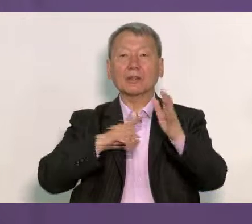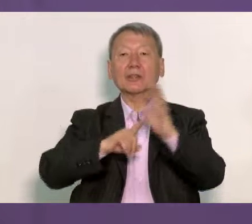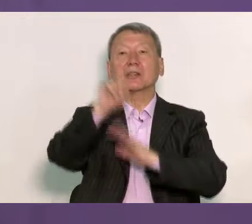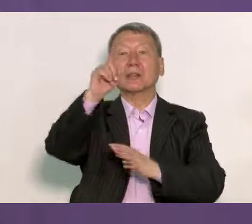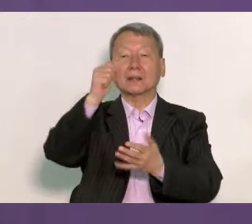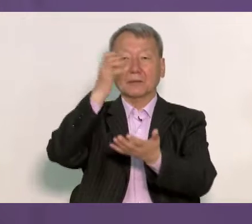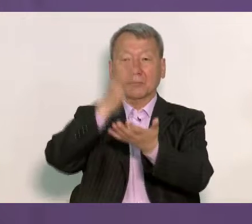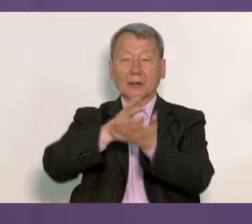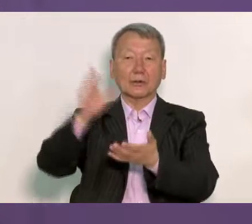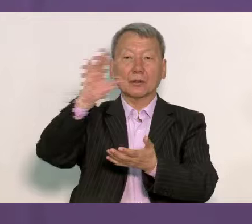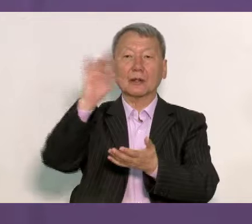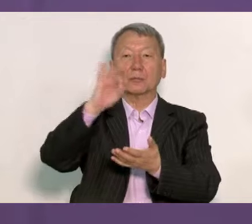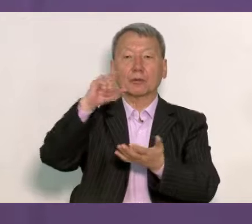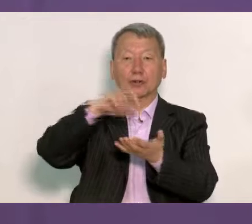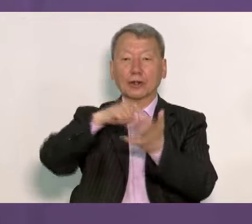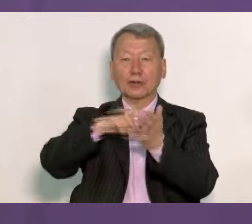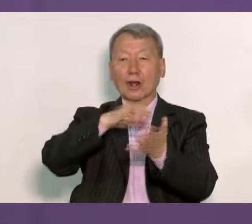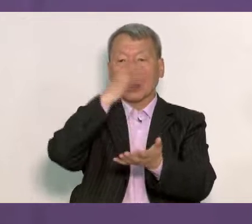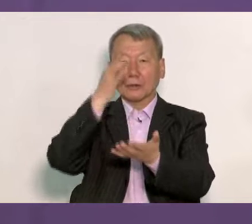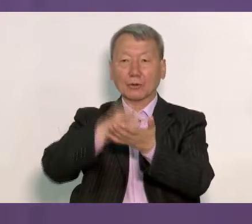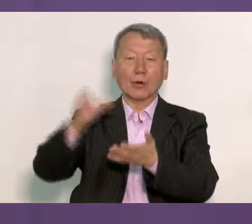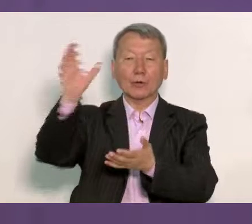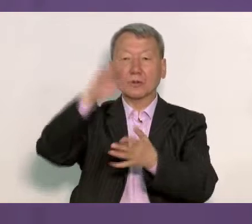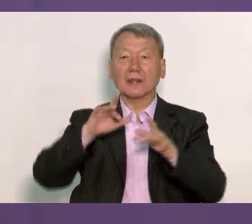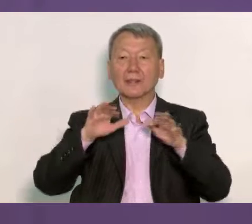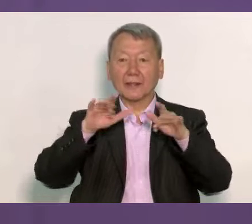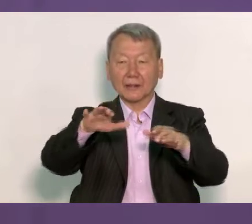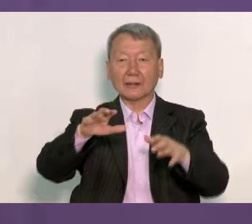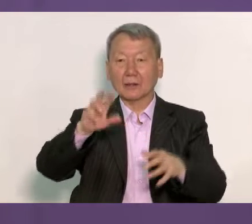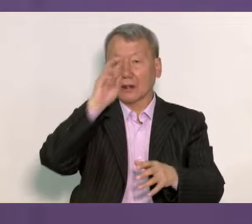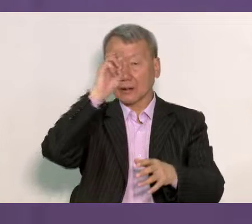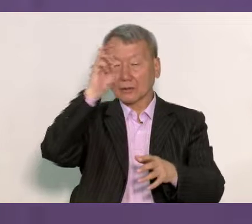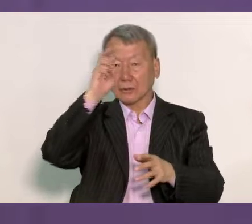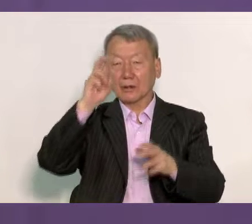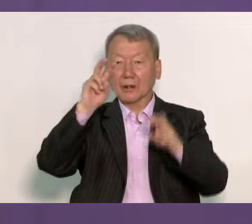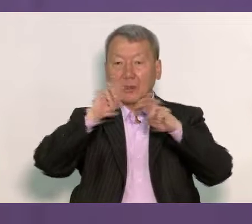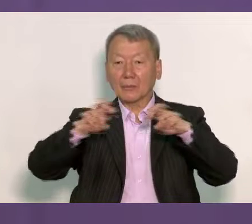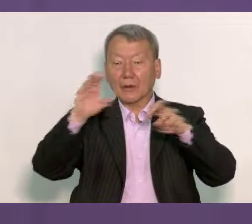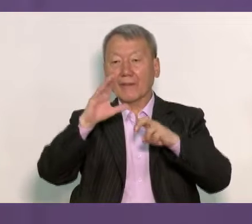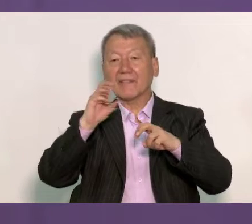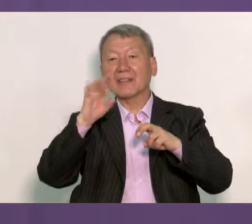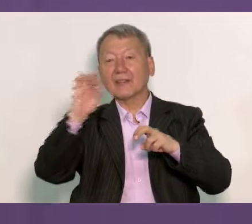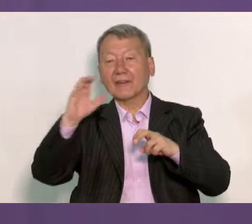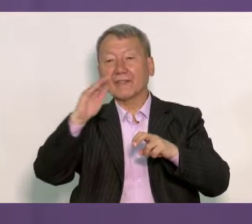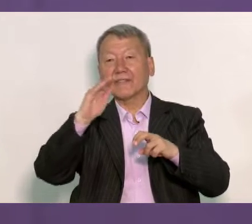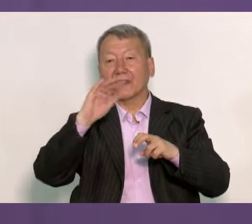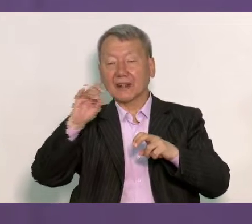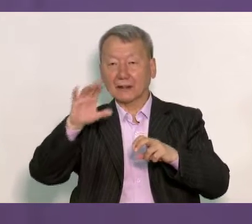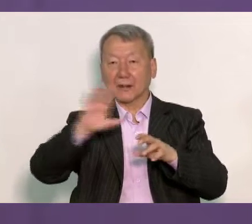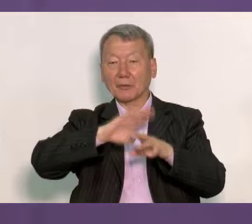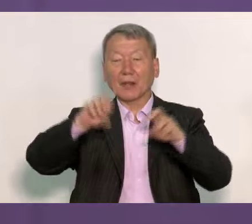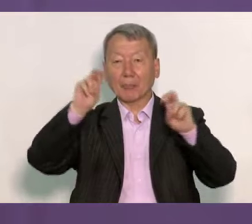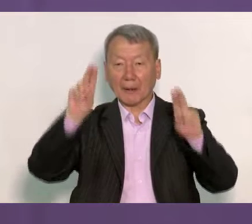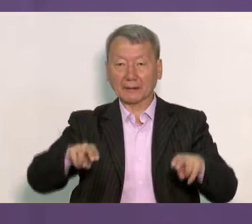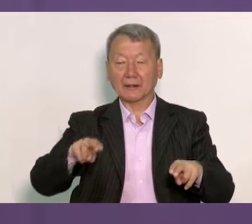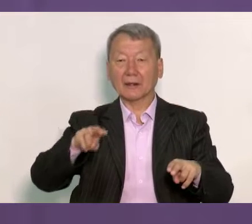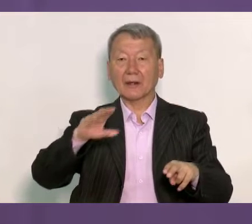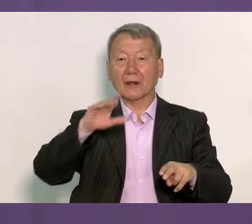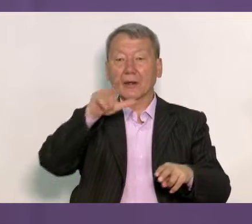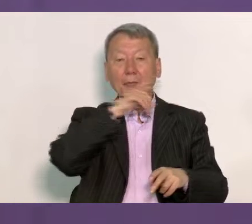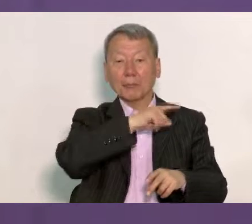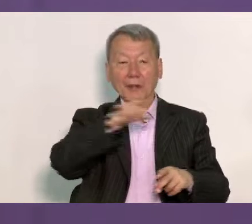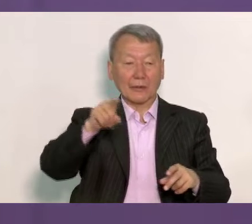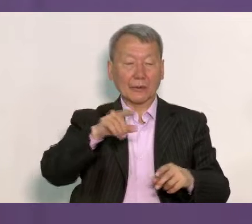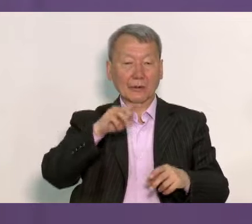брифинг в пресс-центре республиканского штаба о деятельности Государственной инспекции по ветеринарной и фитосанитарной безопасности в